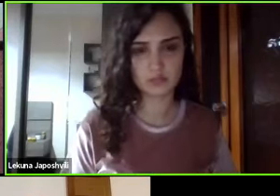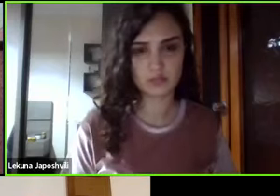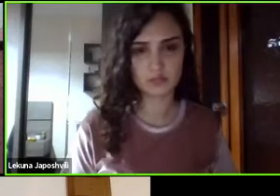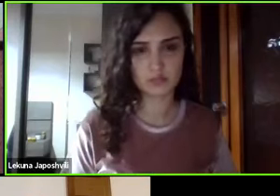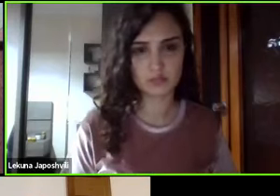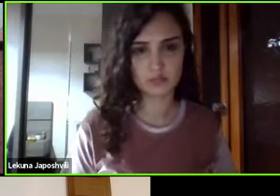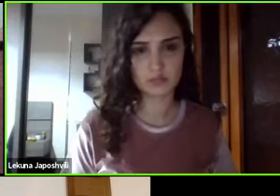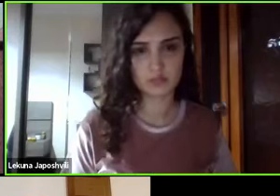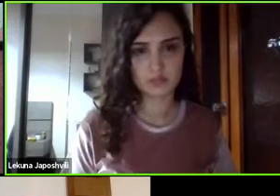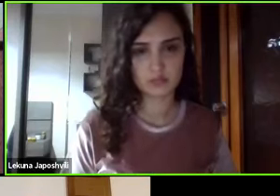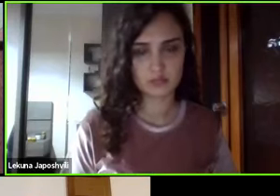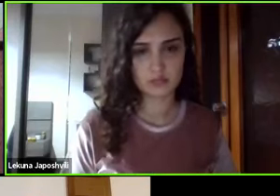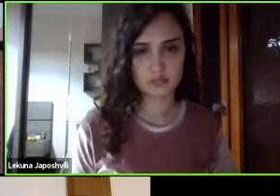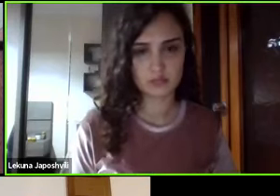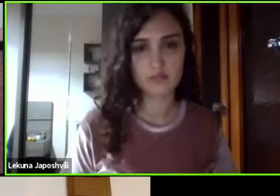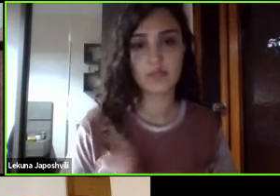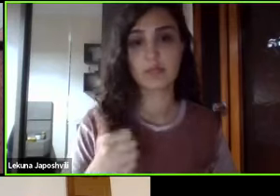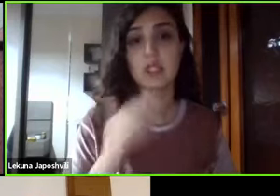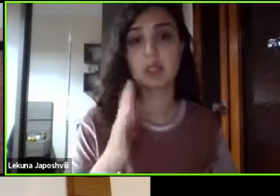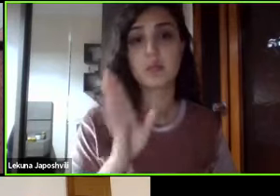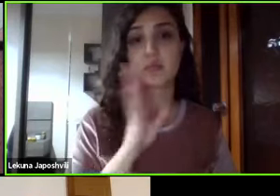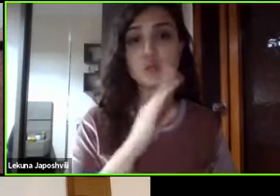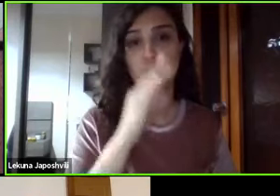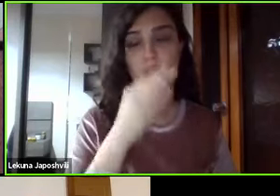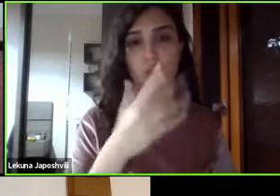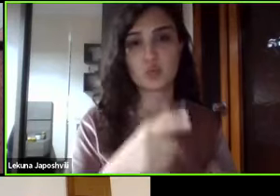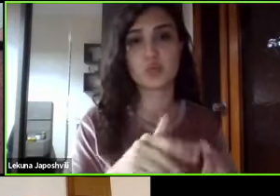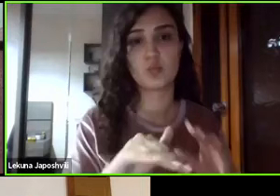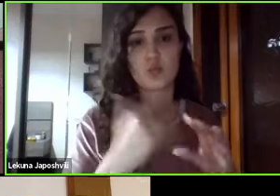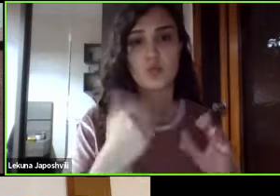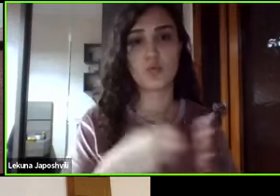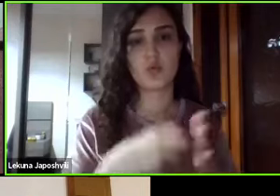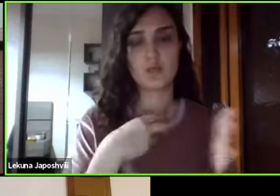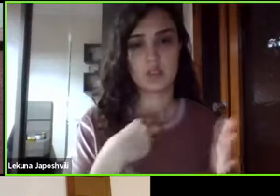კარგი იქნება ეს მშობელი შეგვეხმიანება მოგწერს